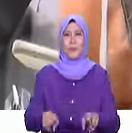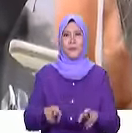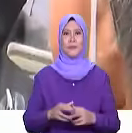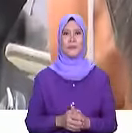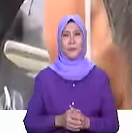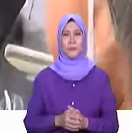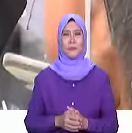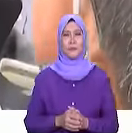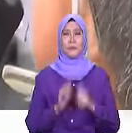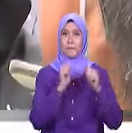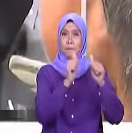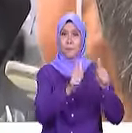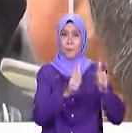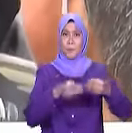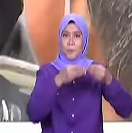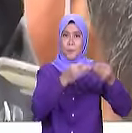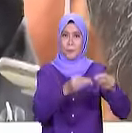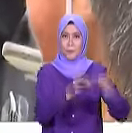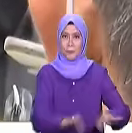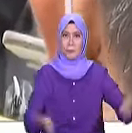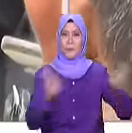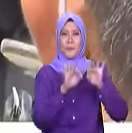perlu diberi keutamaan kerana